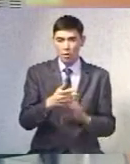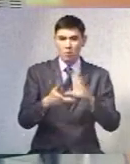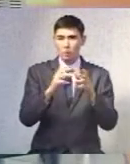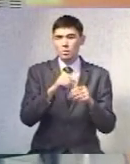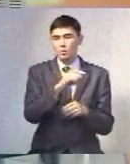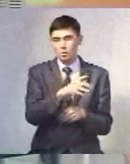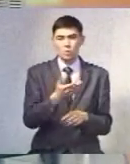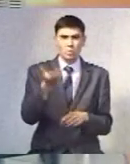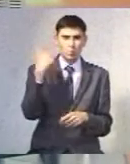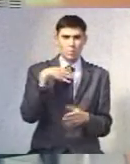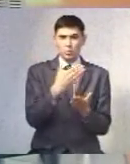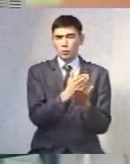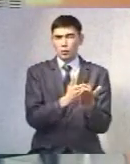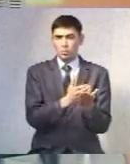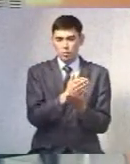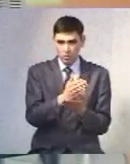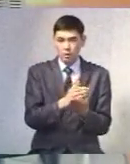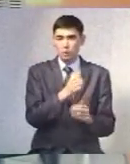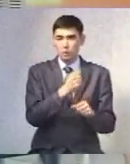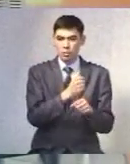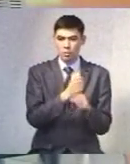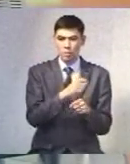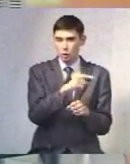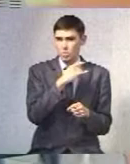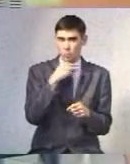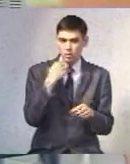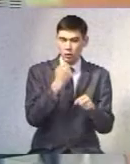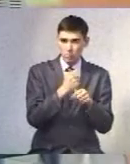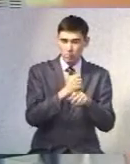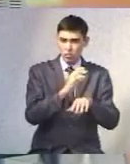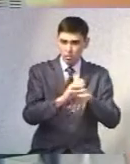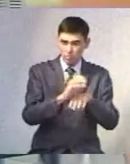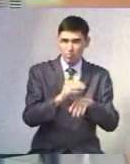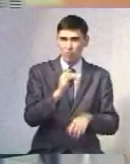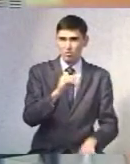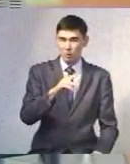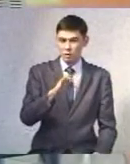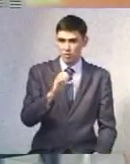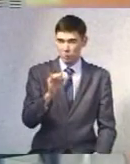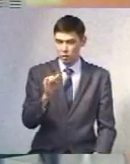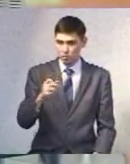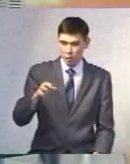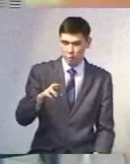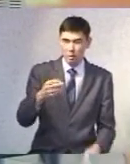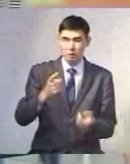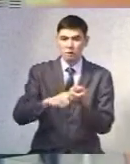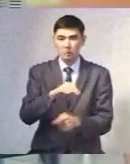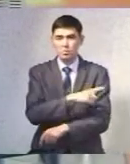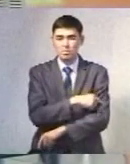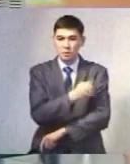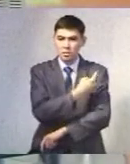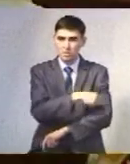Она является автором ряда изданий, которые стали основными источниками изучения философии для медицинских вузов.